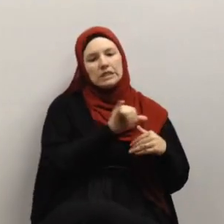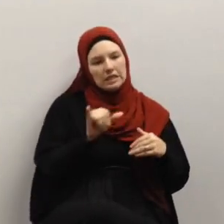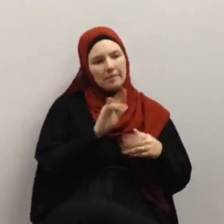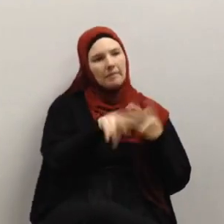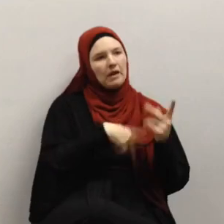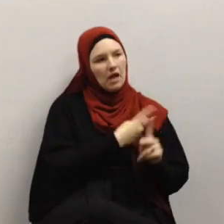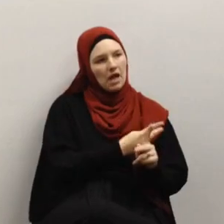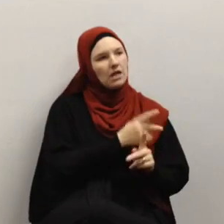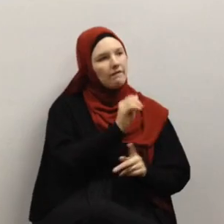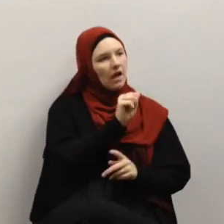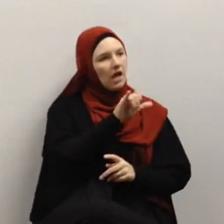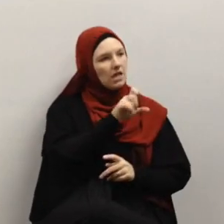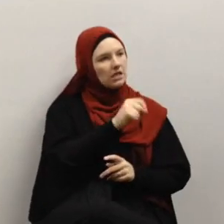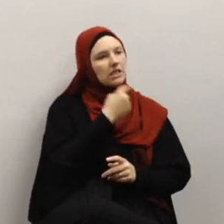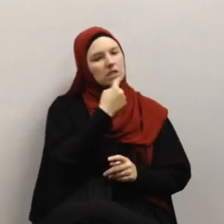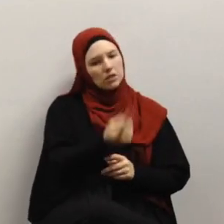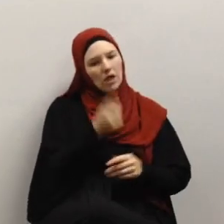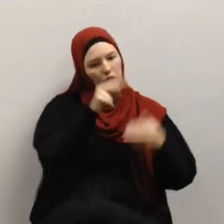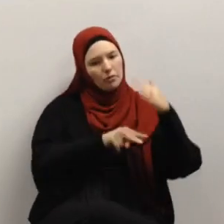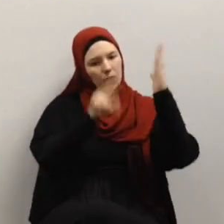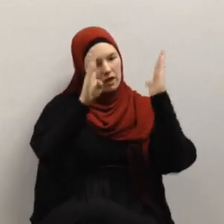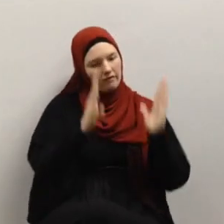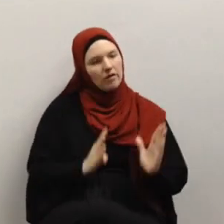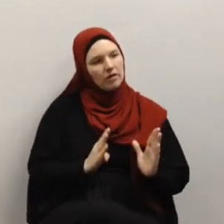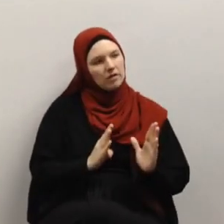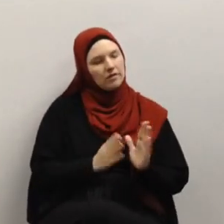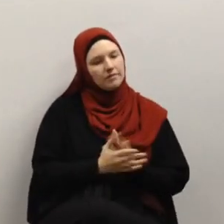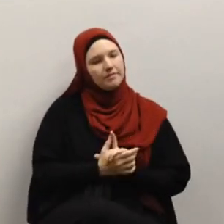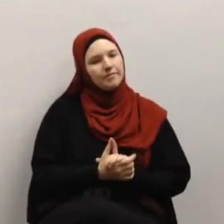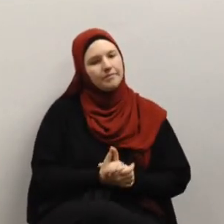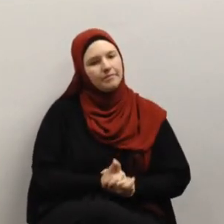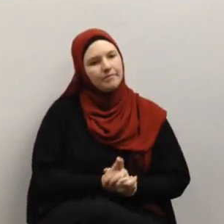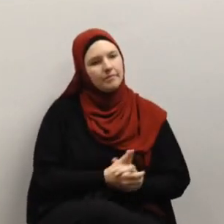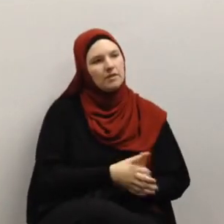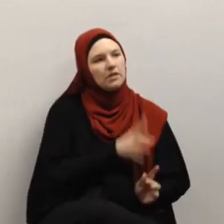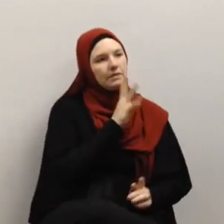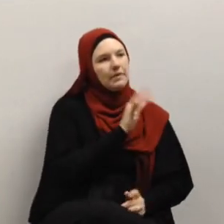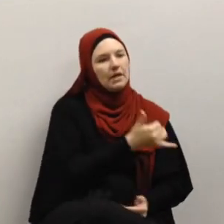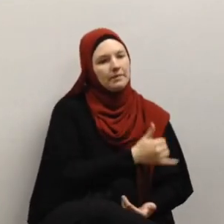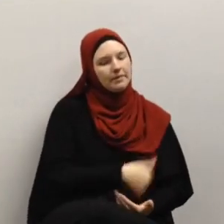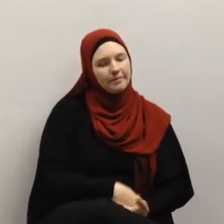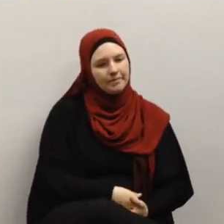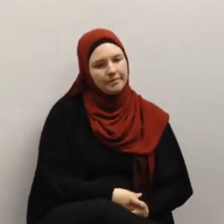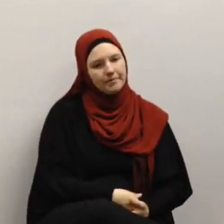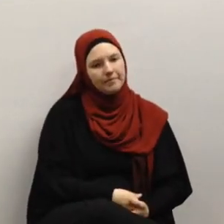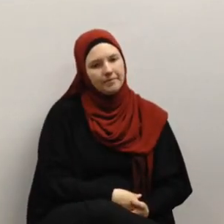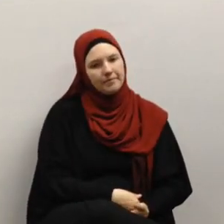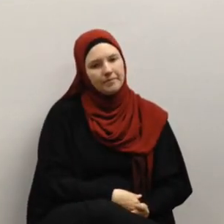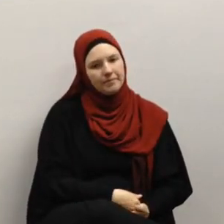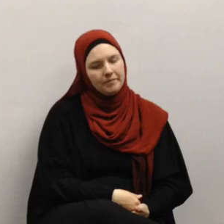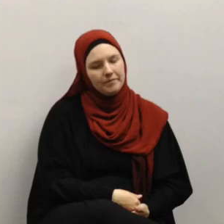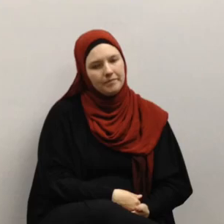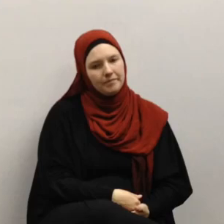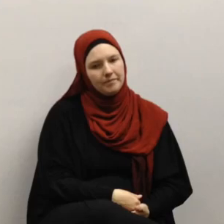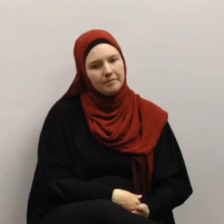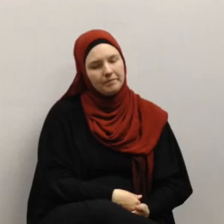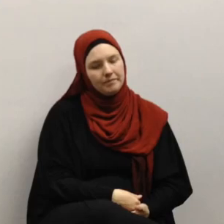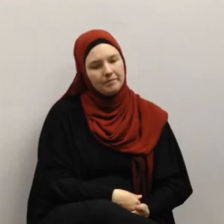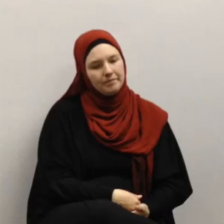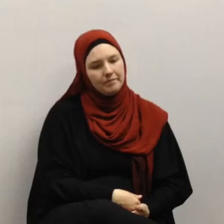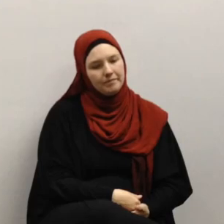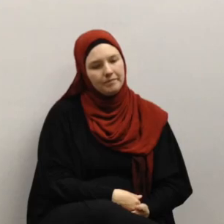tell the Prophet صلى الله عليه وسلم وَأَنْزَلْنَا إِلَيْكَ الْكِتَابَ بِالْحَقِّ مُصَدِّقًا لِمَا بَيْنَ يَدَيْهِ